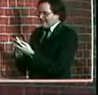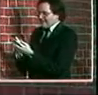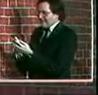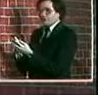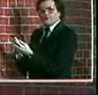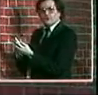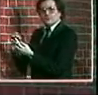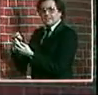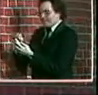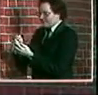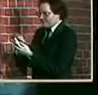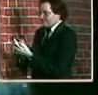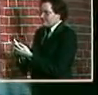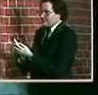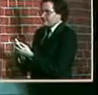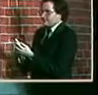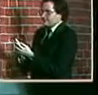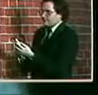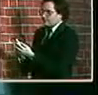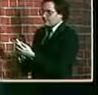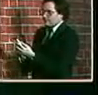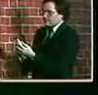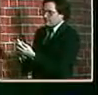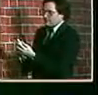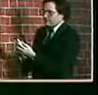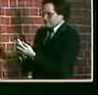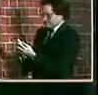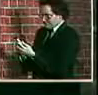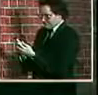francia TV5-ön főznek. Allez, oh là là, petit pâté, oh là là.